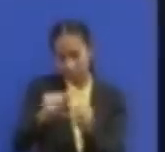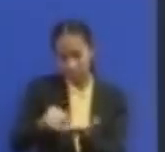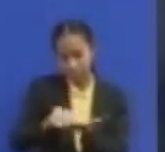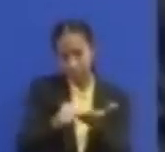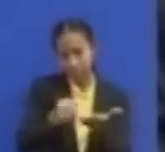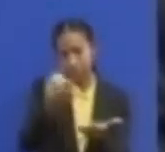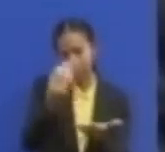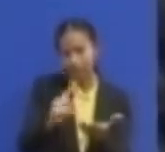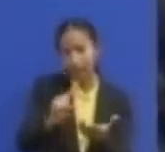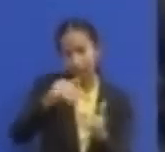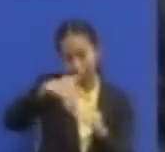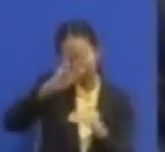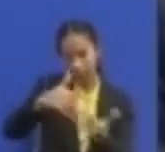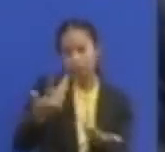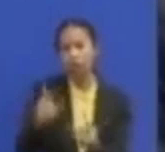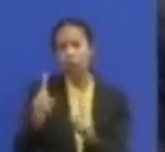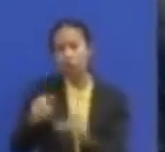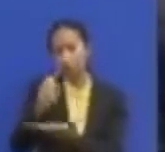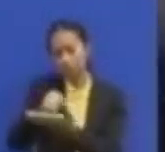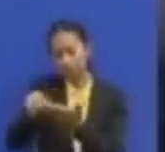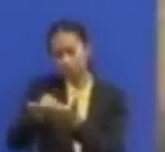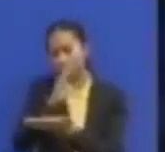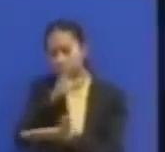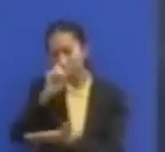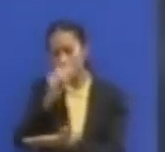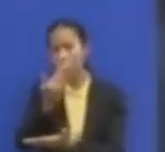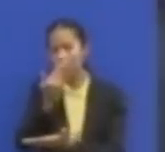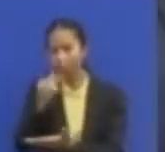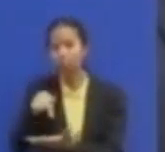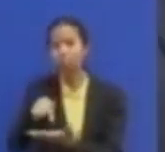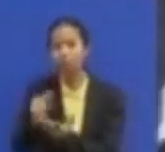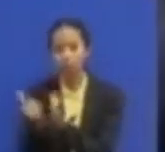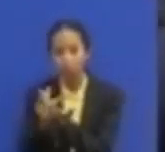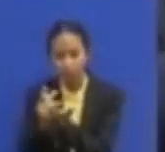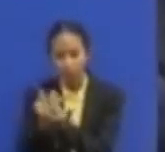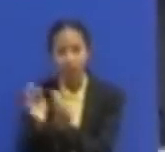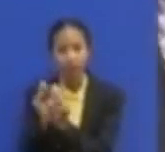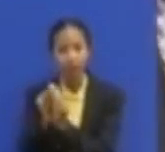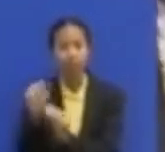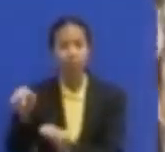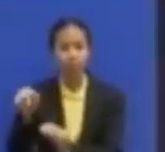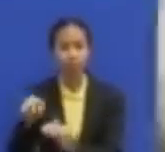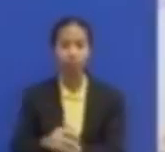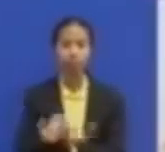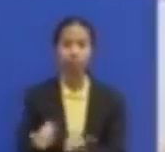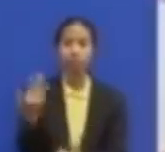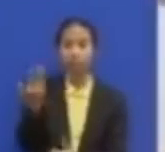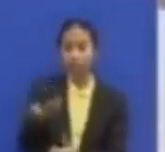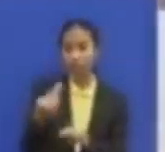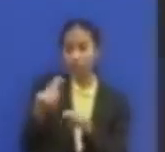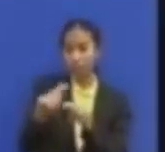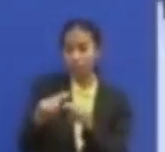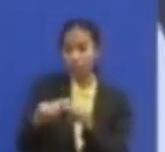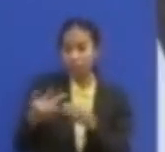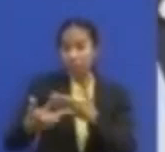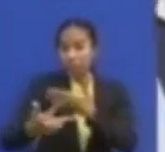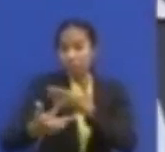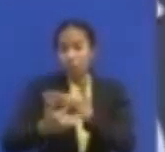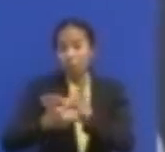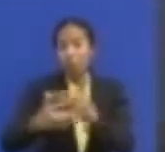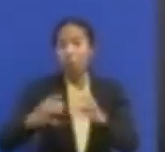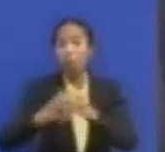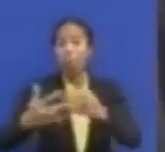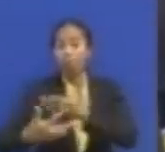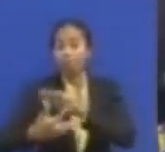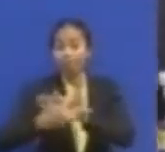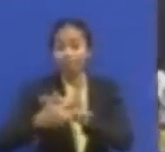ภาผู้แทนราษฎรหรือรองประธานครับ ค่ะที่เห็นอยู่เนี่ยนะคะคุณเสรีพิสุทธิ์เตมียเวชจากพรรคเสรีรวมไทยนะคะ